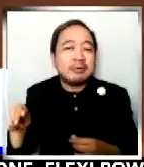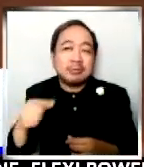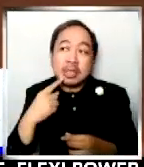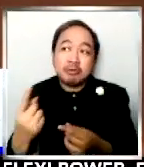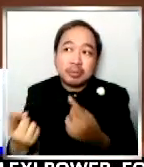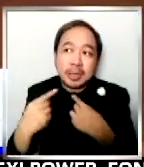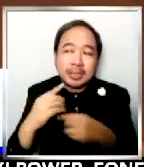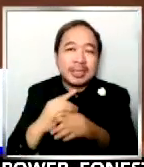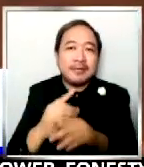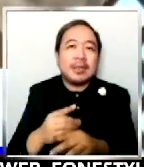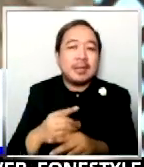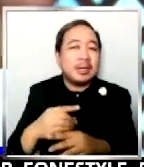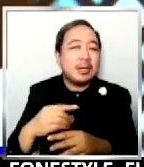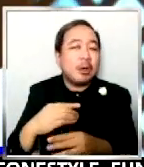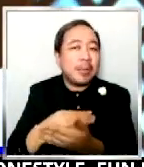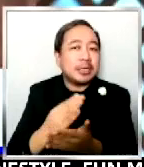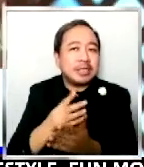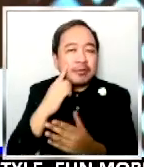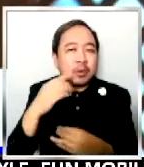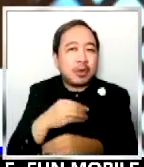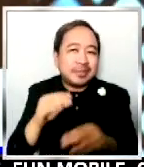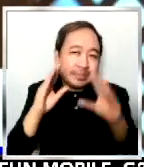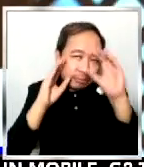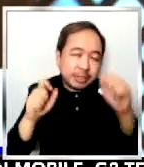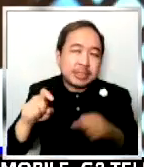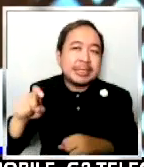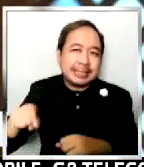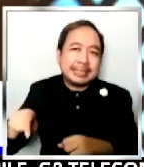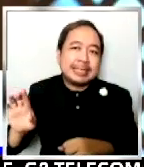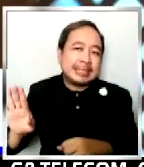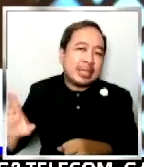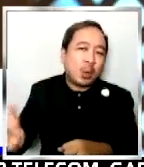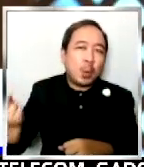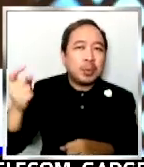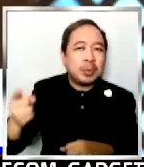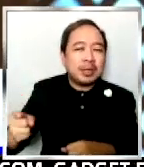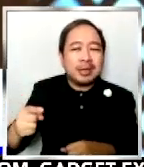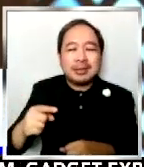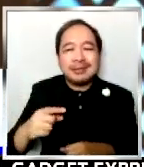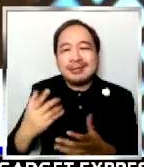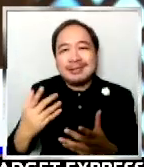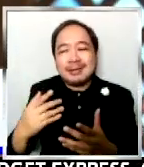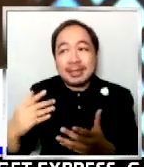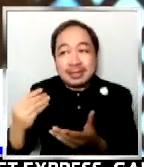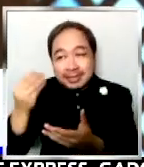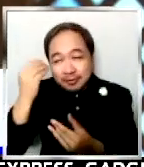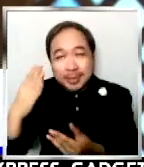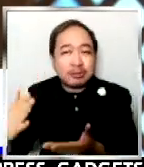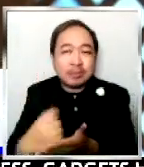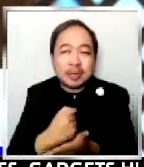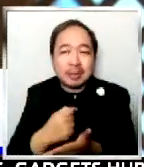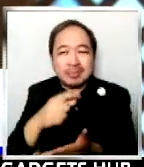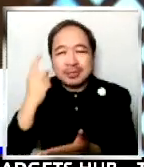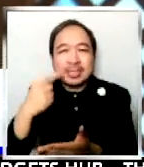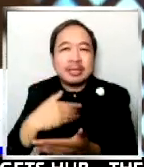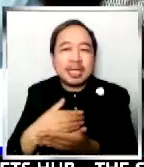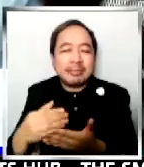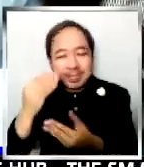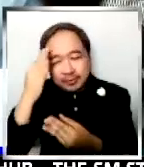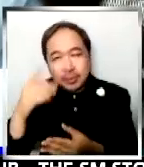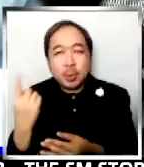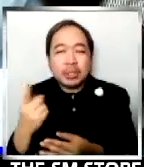sa budget ng Office of the President. Kailangan ng Pangulo ng sariling intel budget dahil may mga impormasyong ang Pangulo lang ang